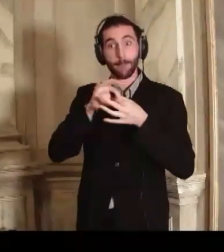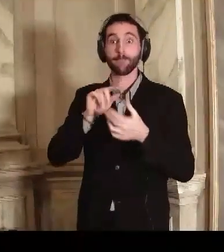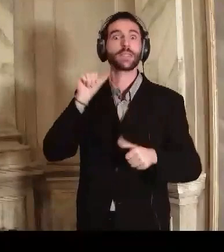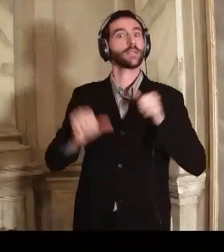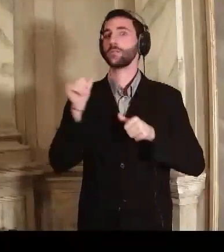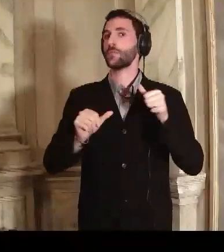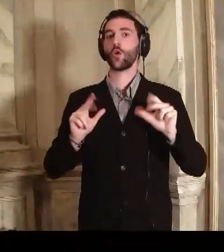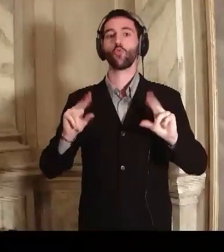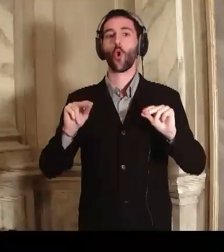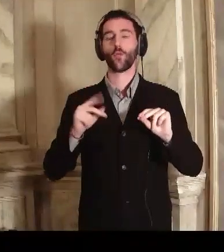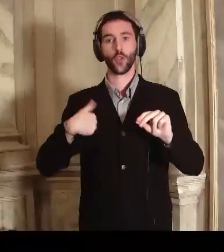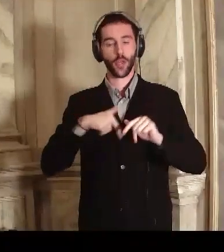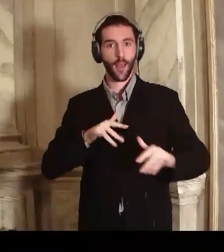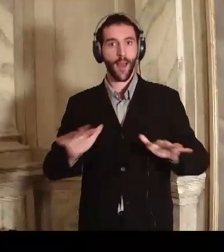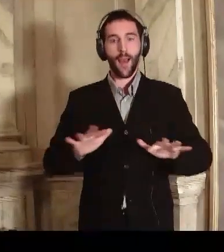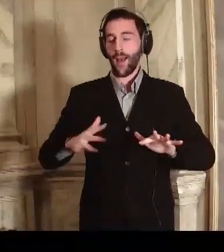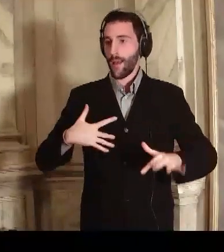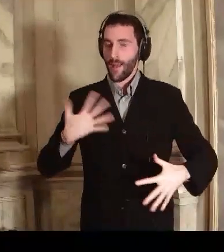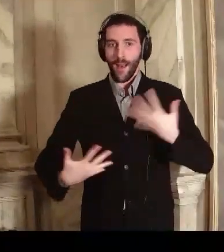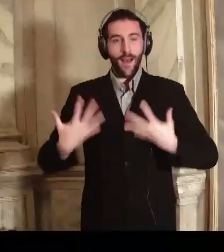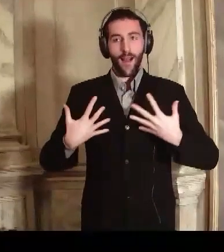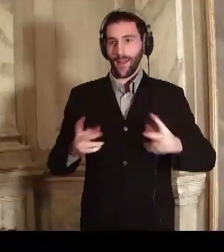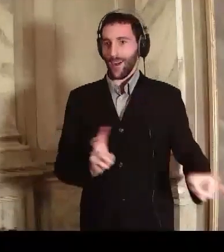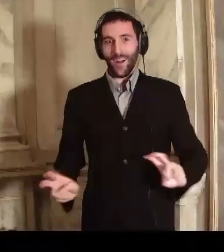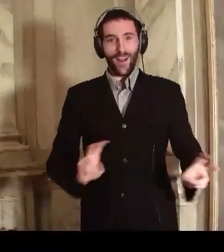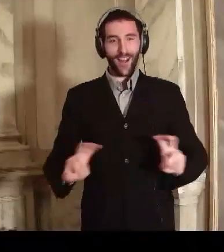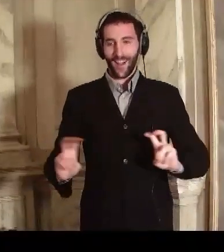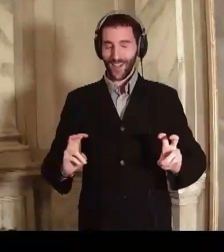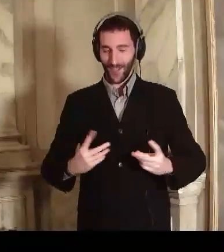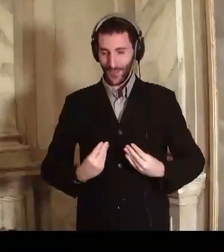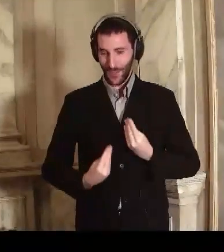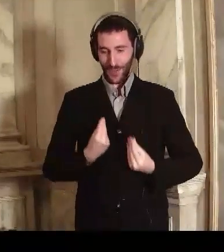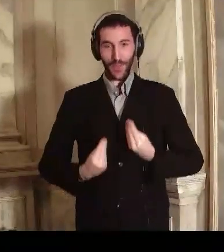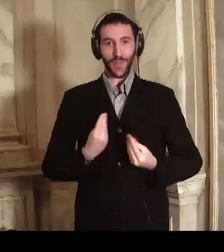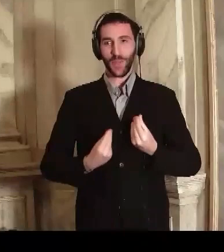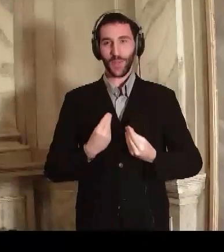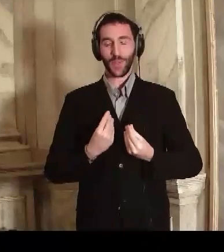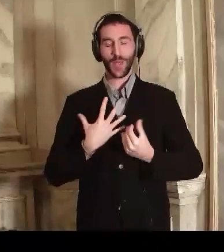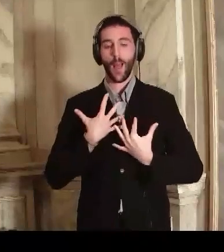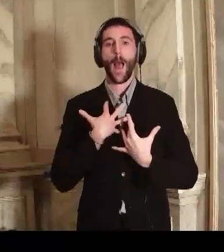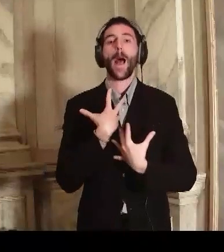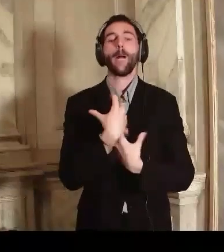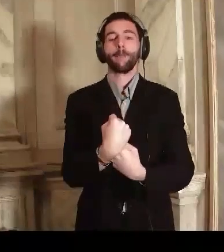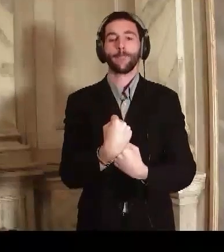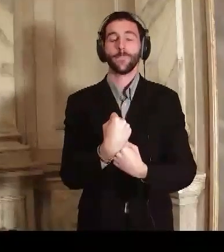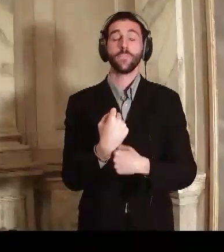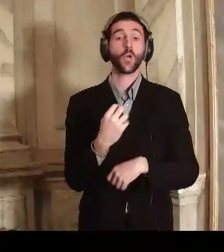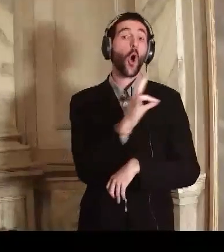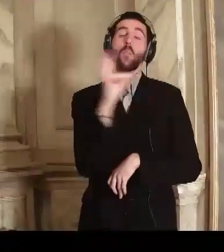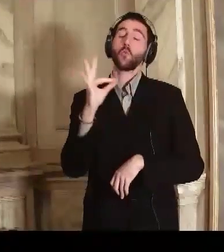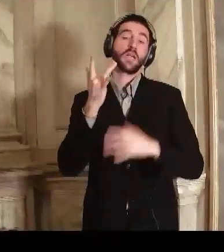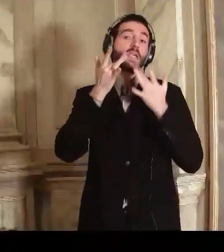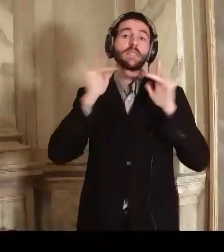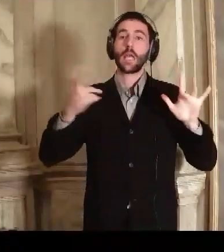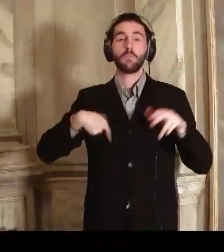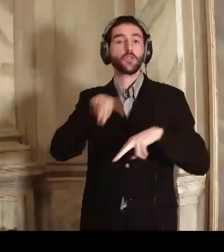sentirci euforici, stimolati, eccitati, infuriati, sorpresi, adrenalinici, trasportati o più semplicemente siamo lì, seduti